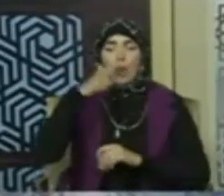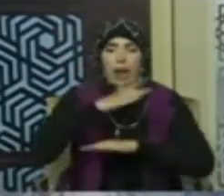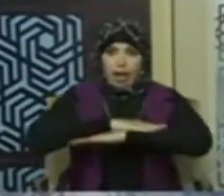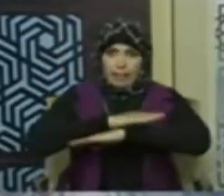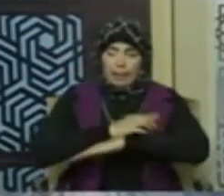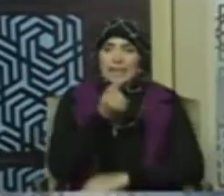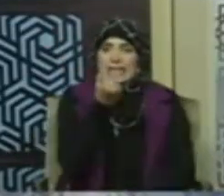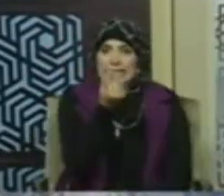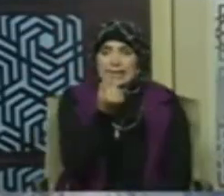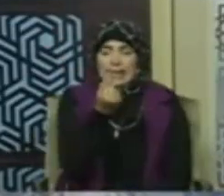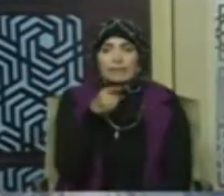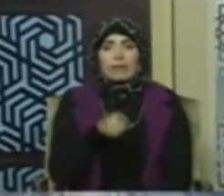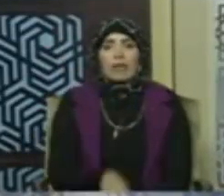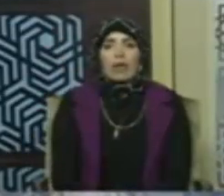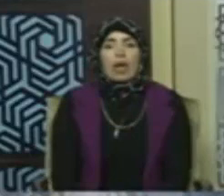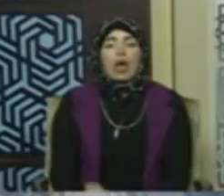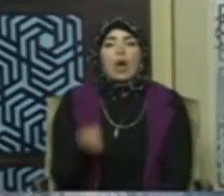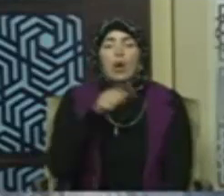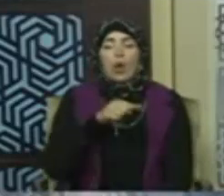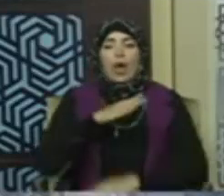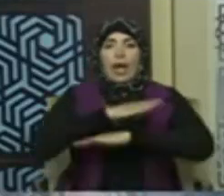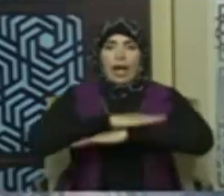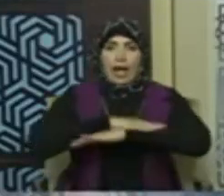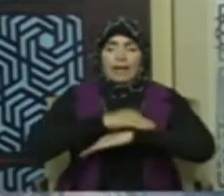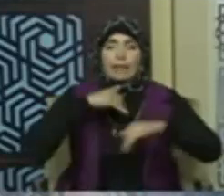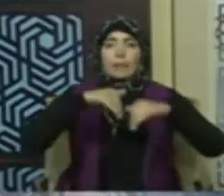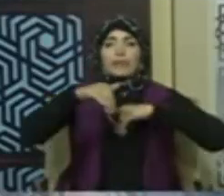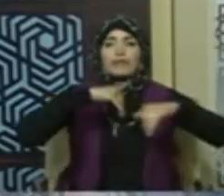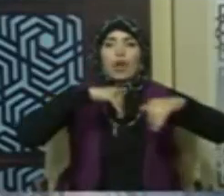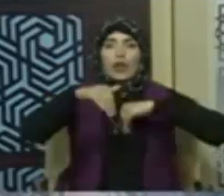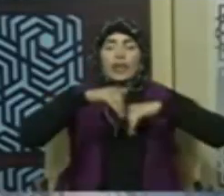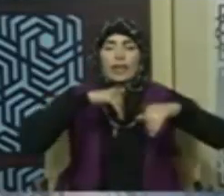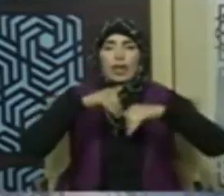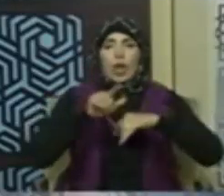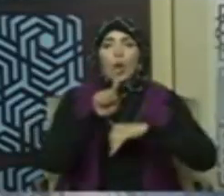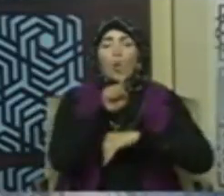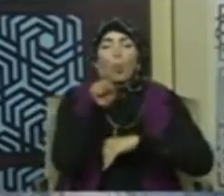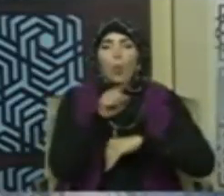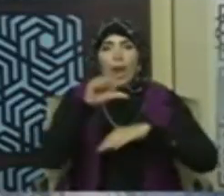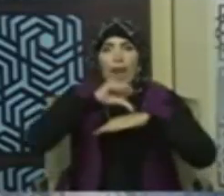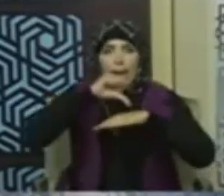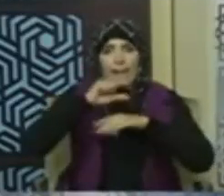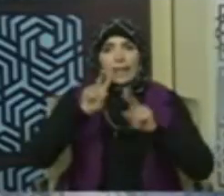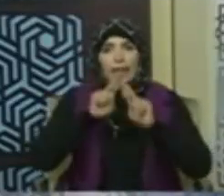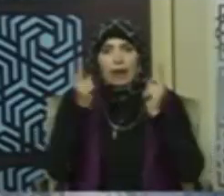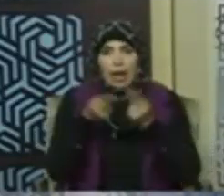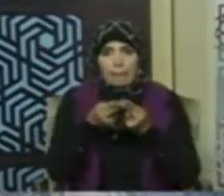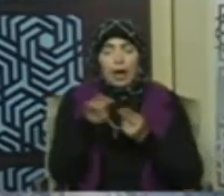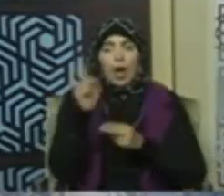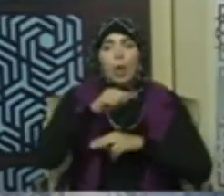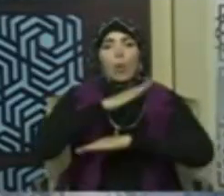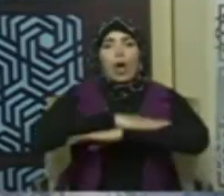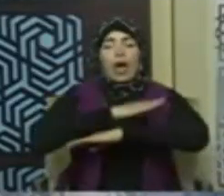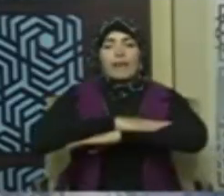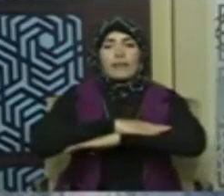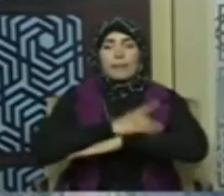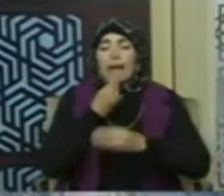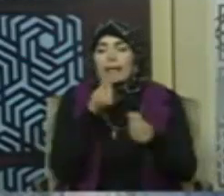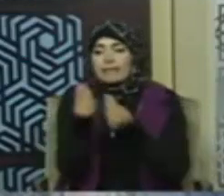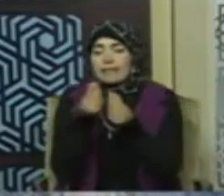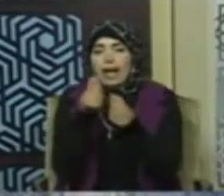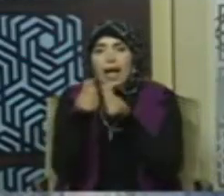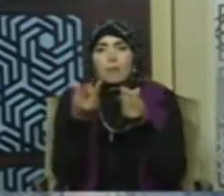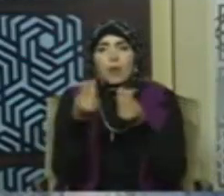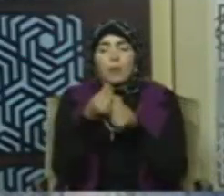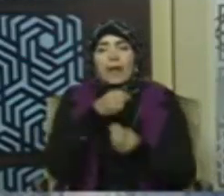الاستئذان، وأدب الطريق والأماكن العامة، وأدب التعامل مع